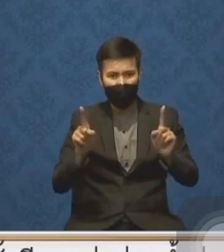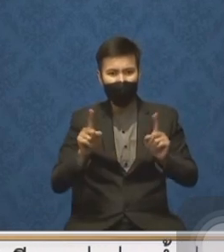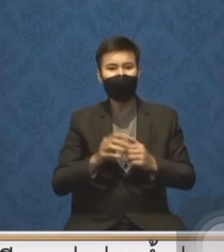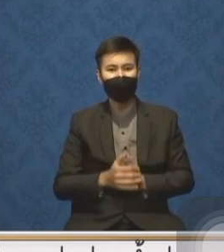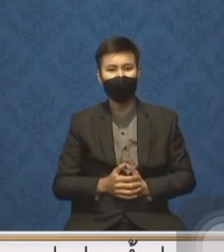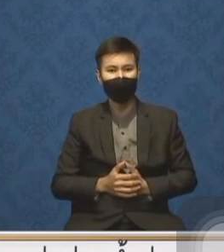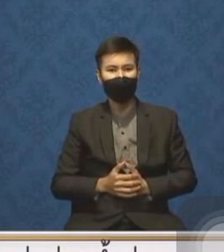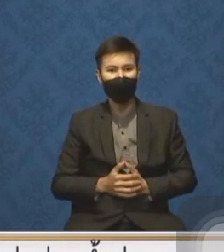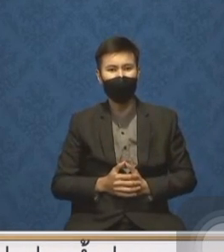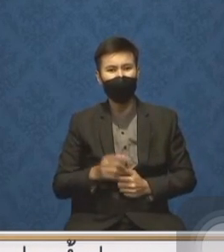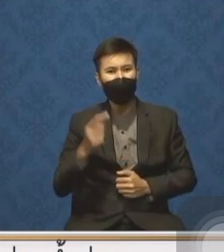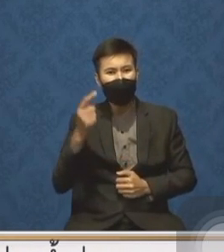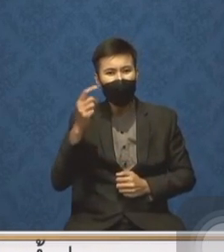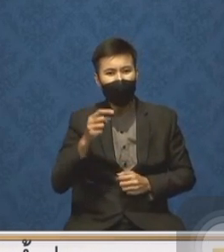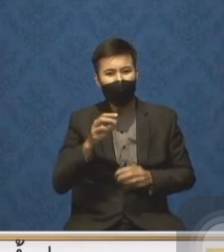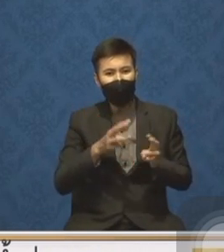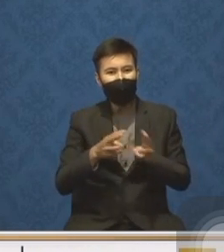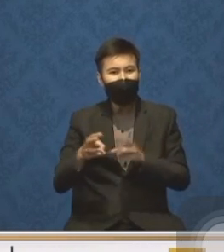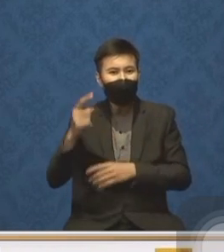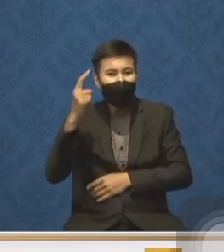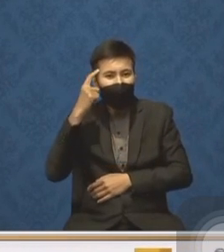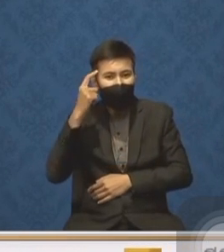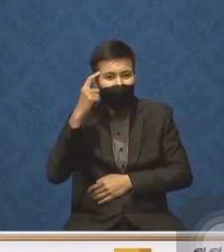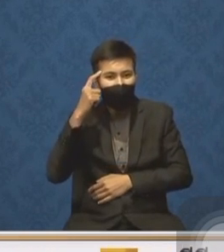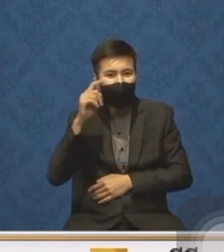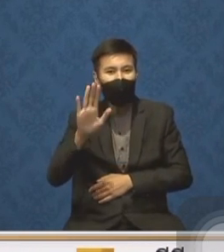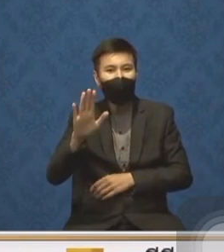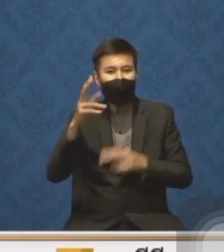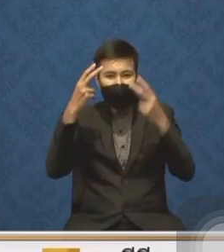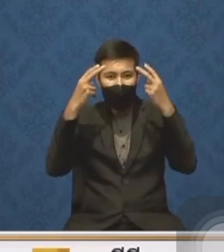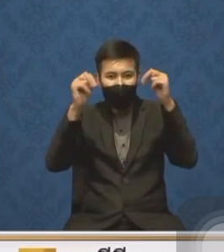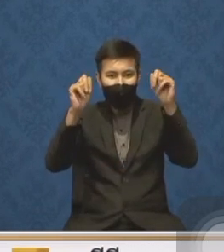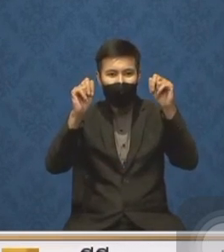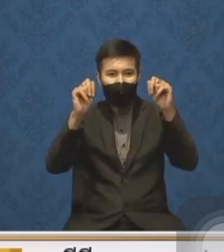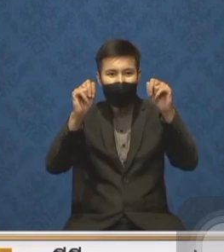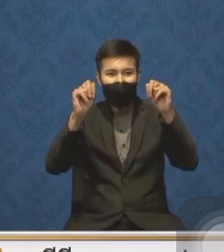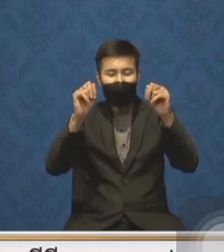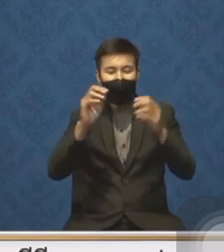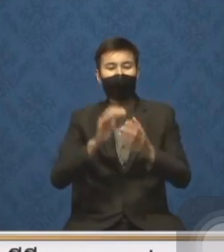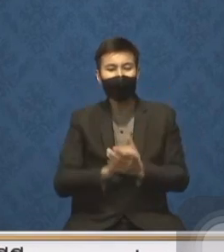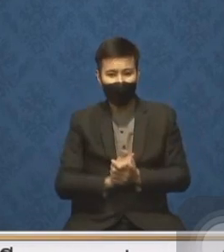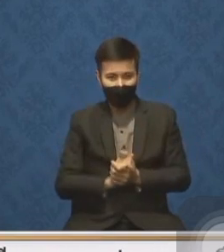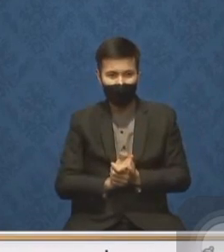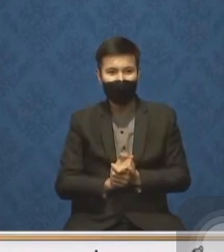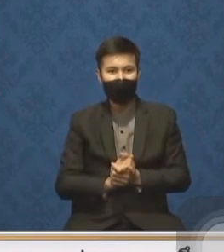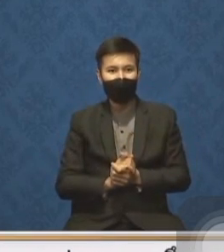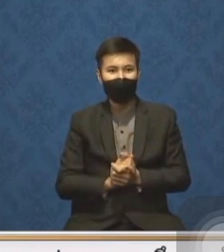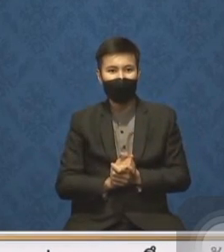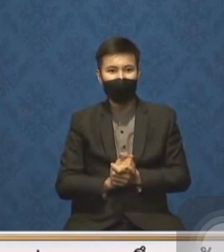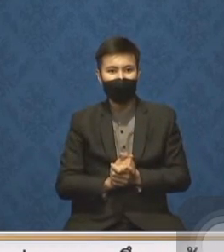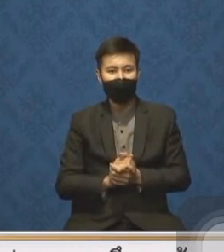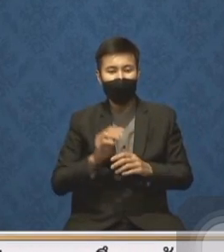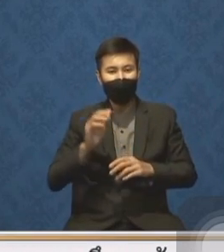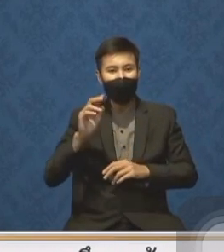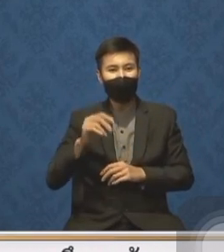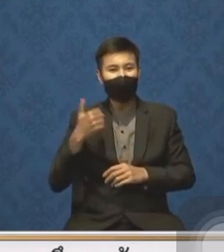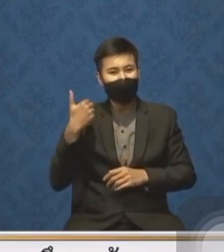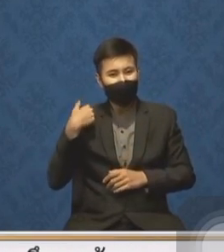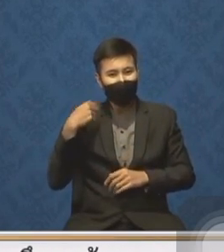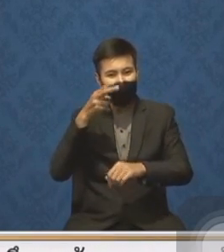ติที่ท่านนายกมีต่อประชาชนในการแสดงออกในหลายๆครั้